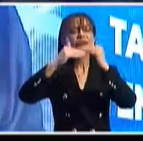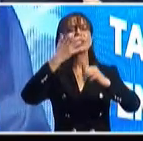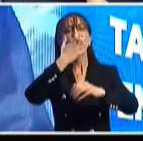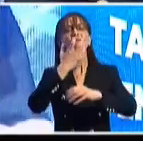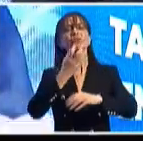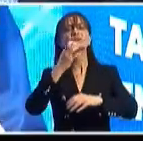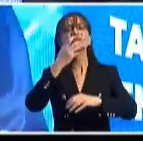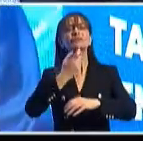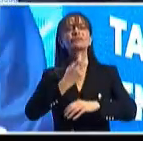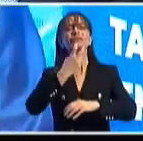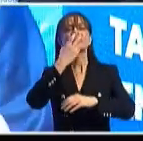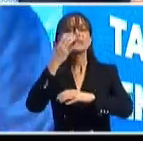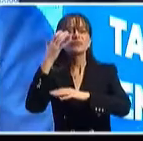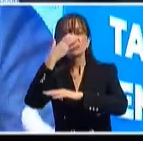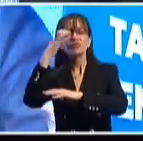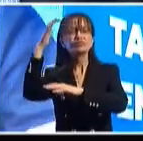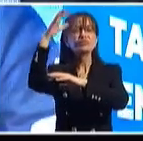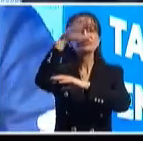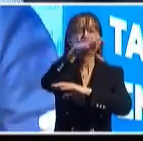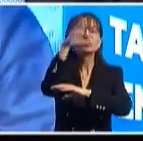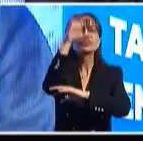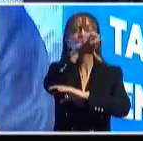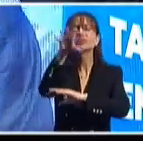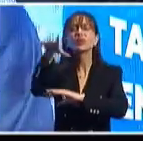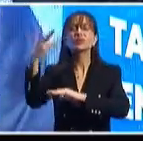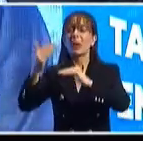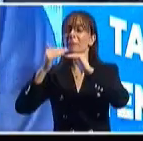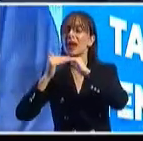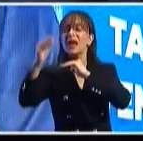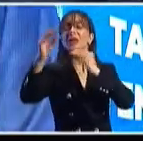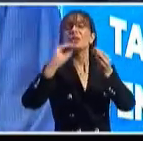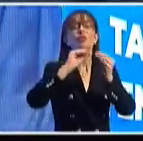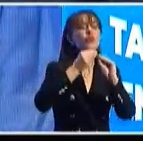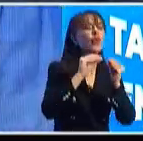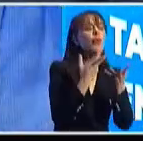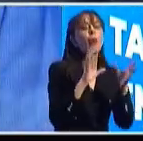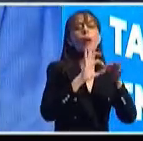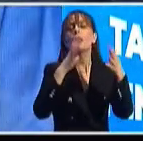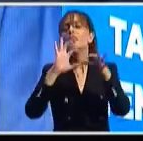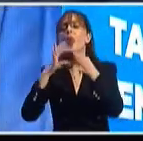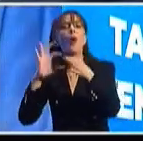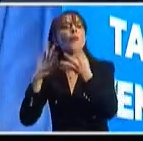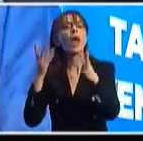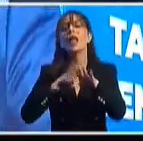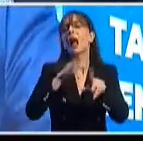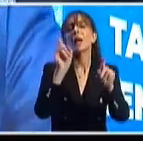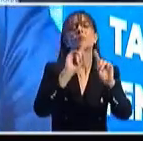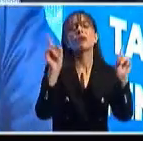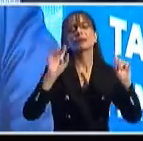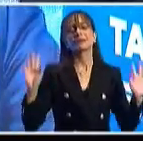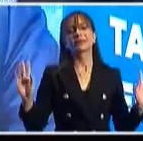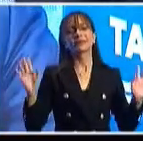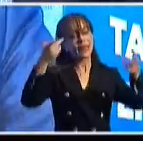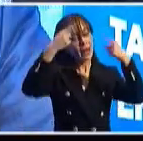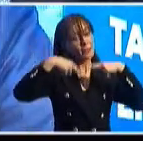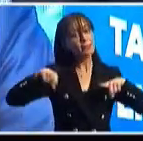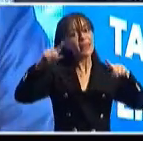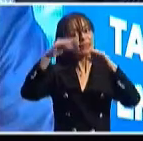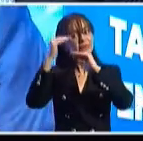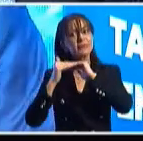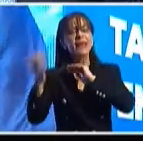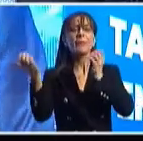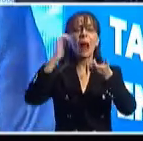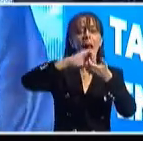Onlar milletimizin bu sorunlarını çözmek üzerine herhangi bir irade ortaya koymasınlar. Biz milletimizle el ele